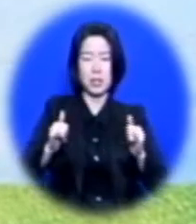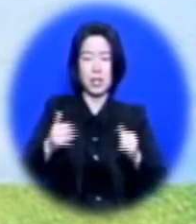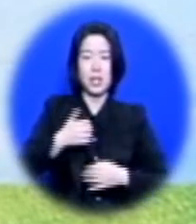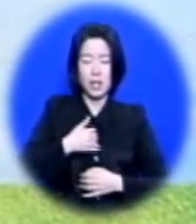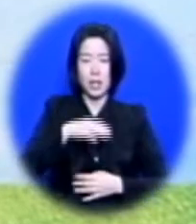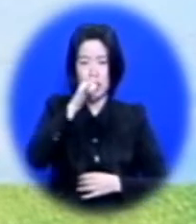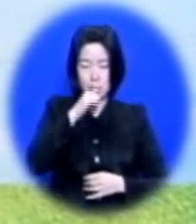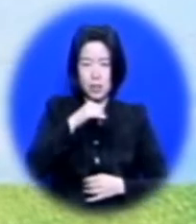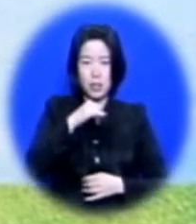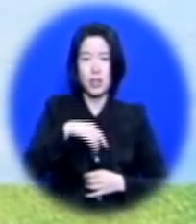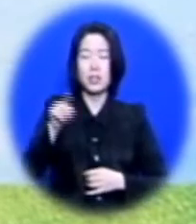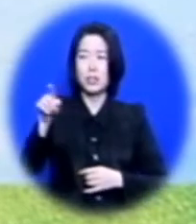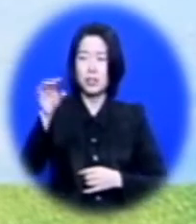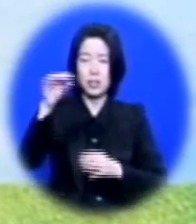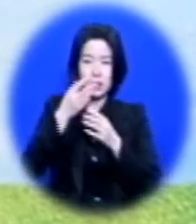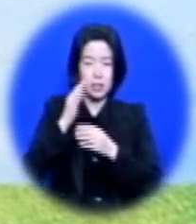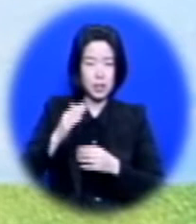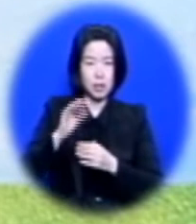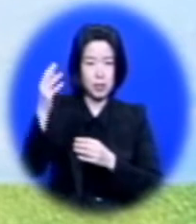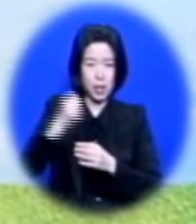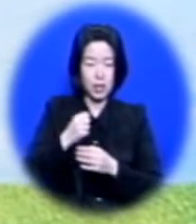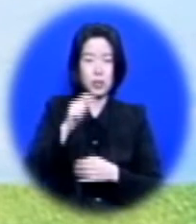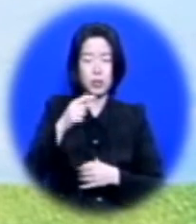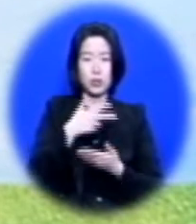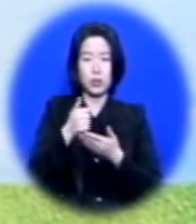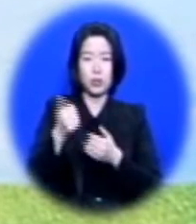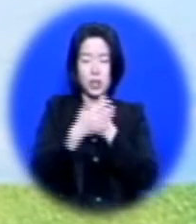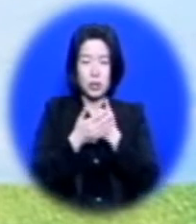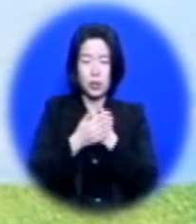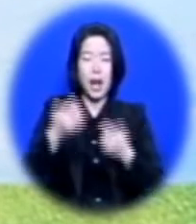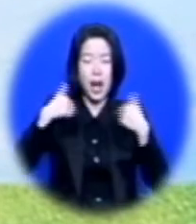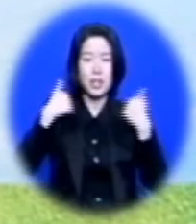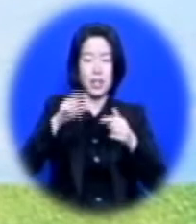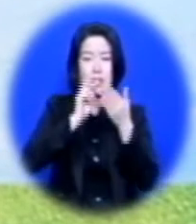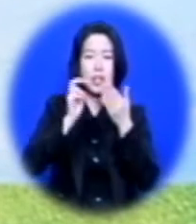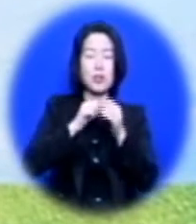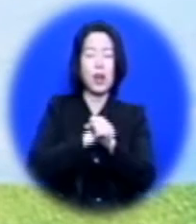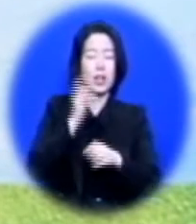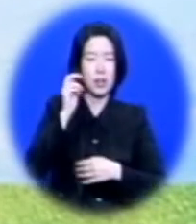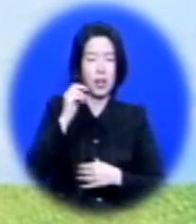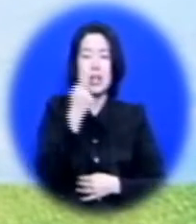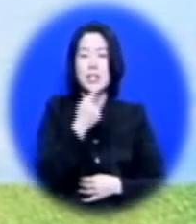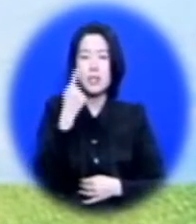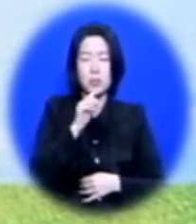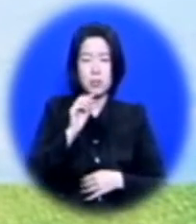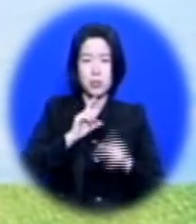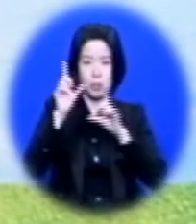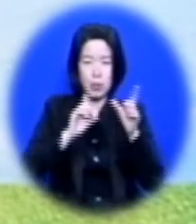있다 가지고 내 구주 되시는 총을 늘 찬송 하겠는데 입으로만